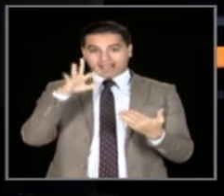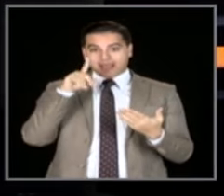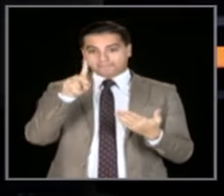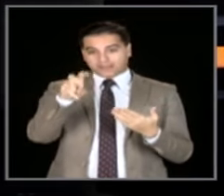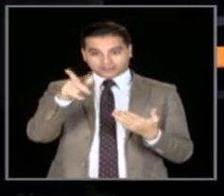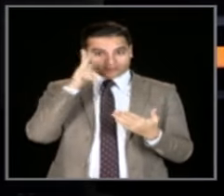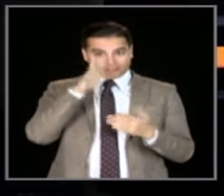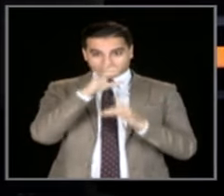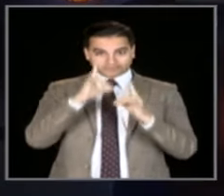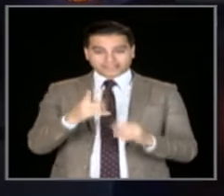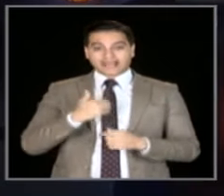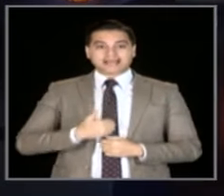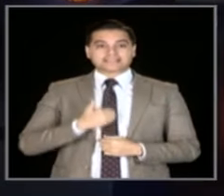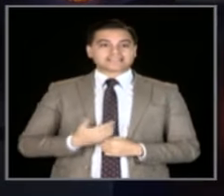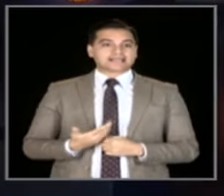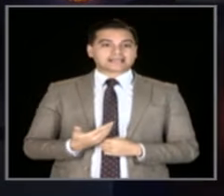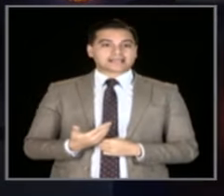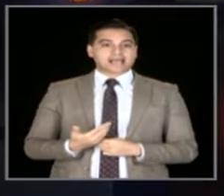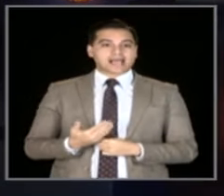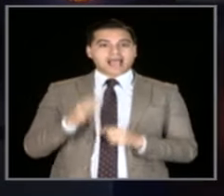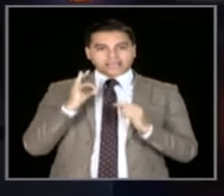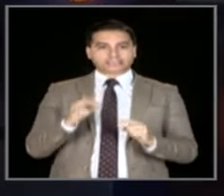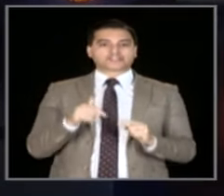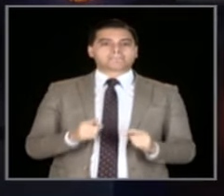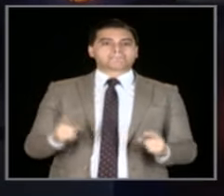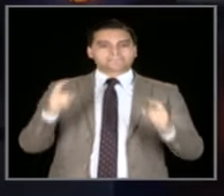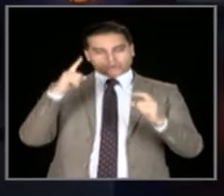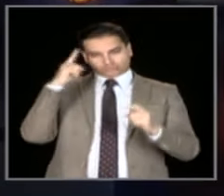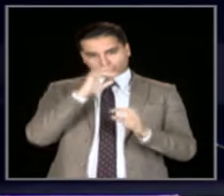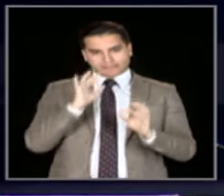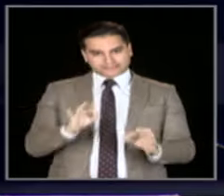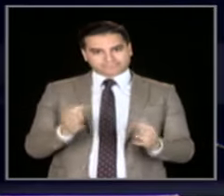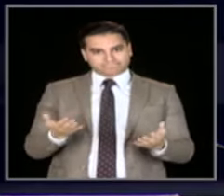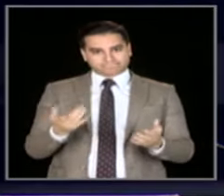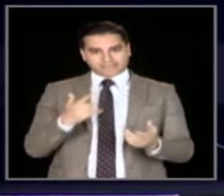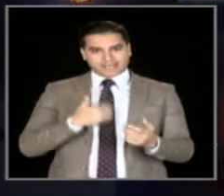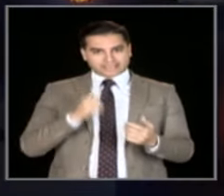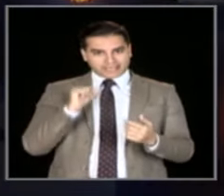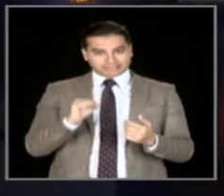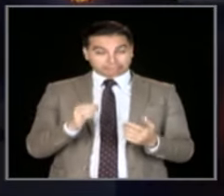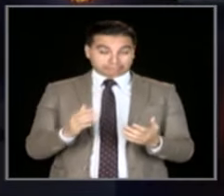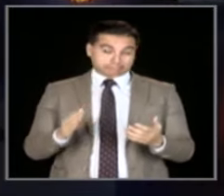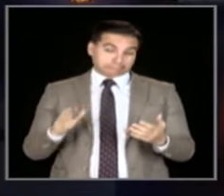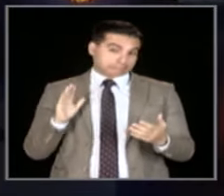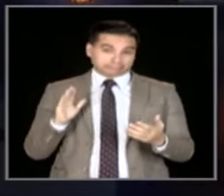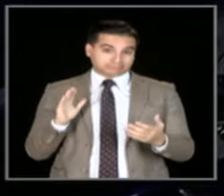الحمد لله بخير. إحساسك إيه؟ هو أكيد الماتش هيكون صعب يعني. ده إحساسك؟